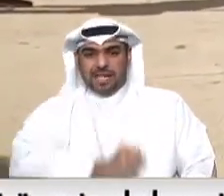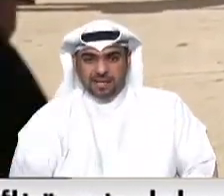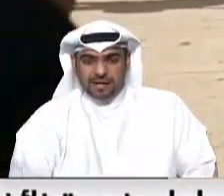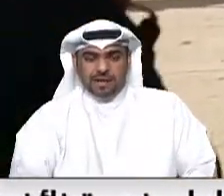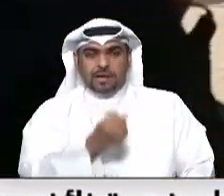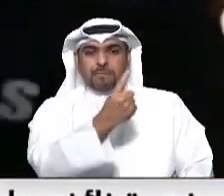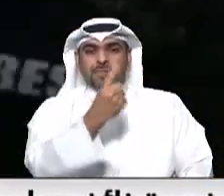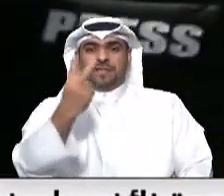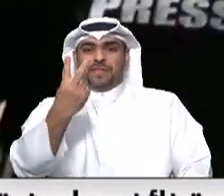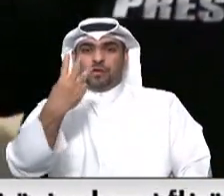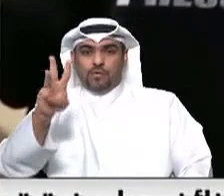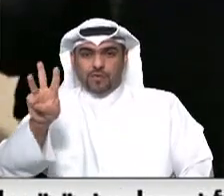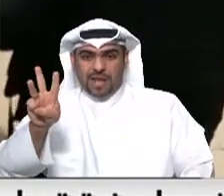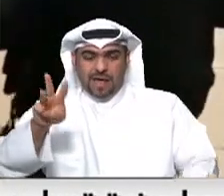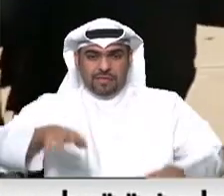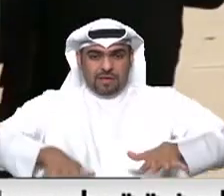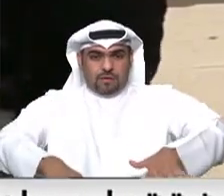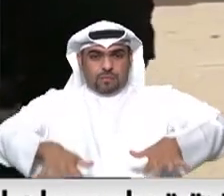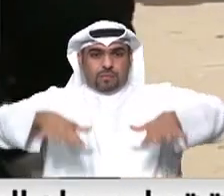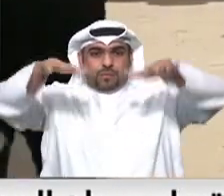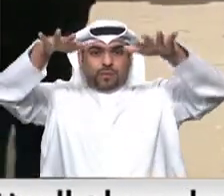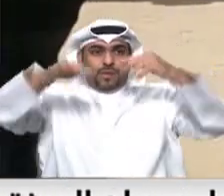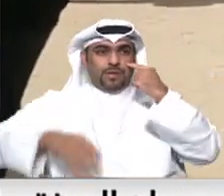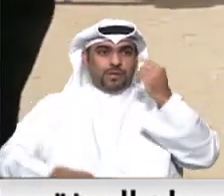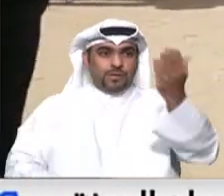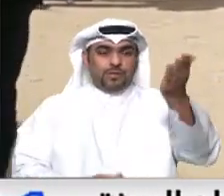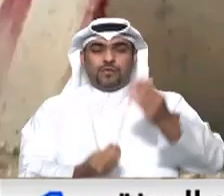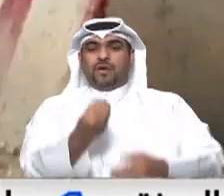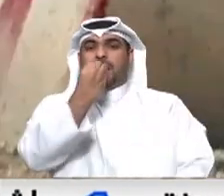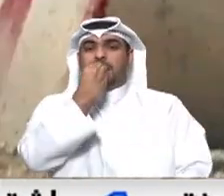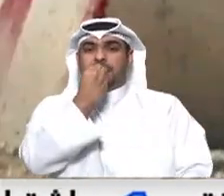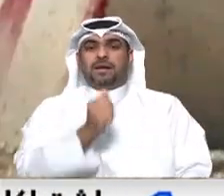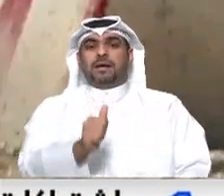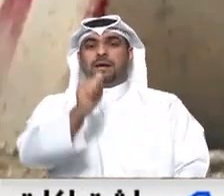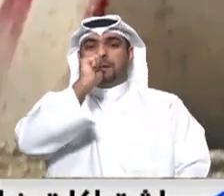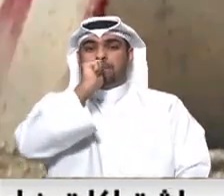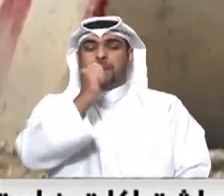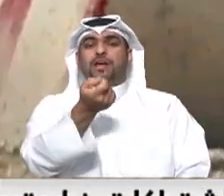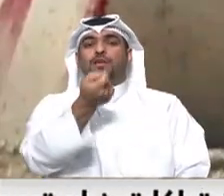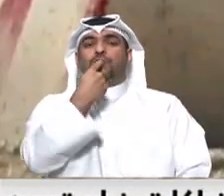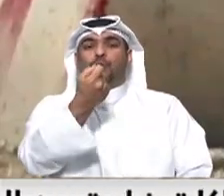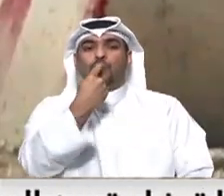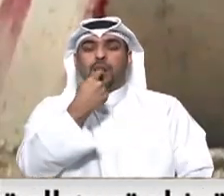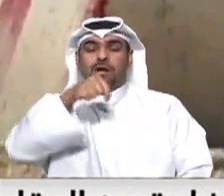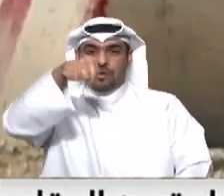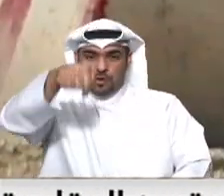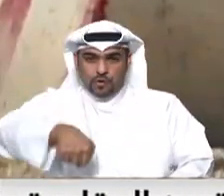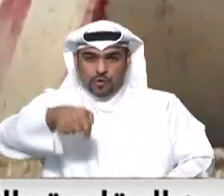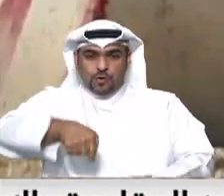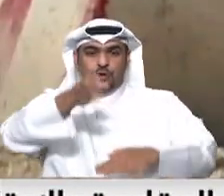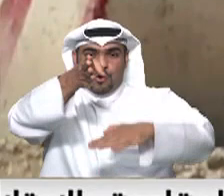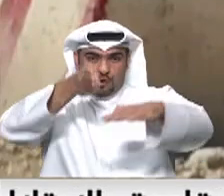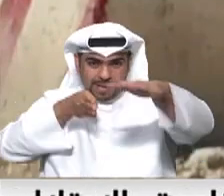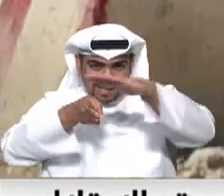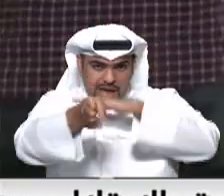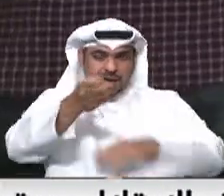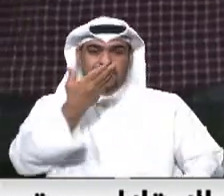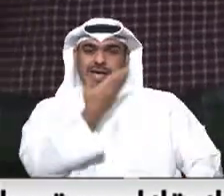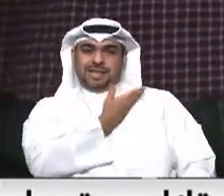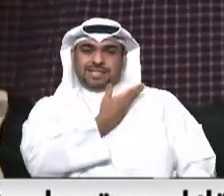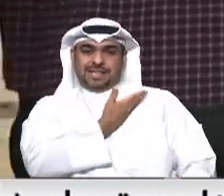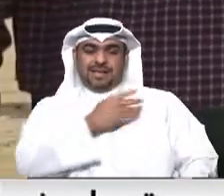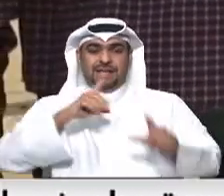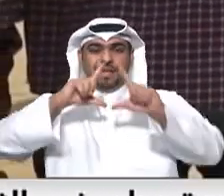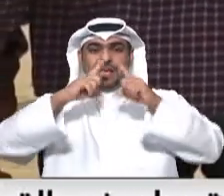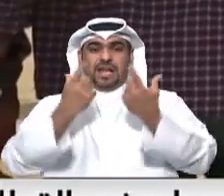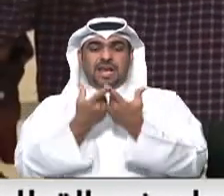من المساعدات التي تحمل الأغذية والمياه والأدوية. وحسب اللجنة الدولية للصليب الأحمر،